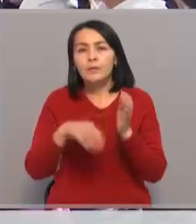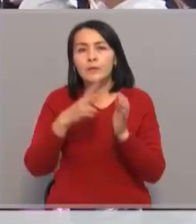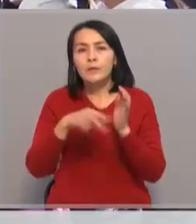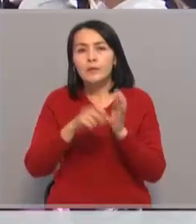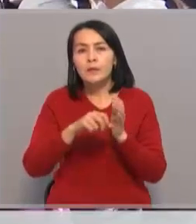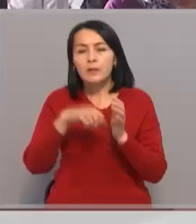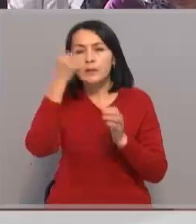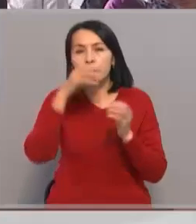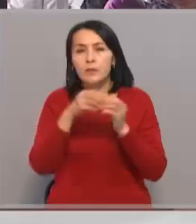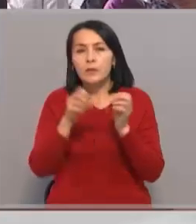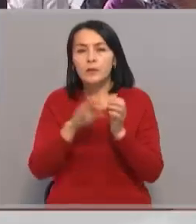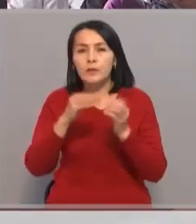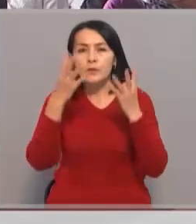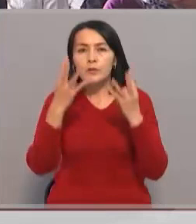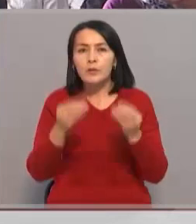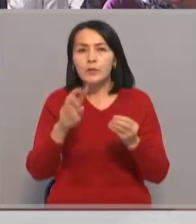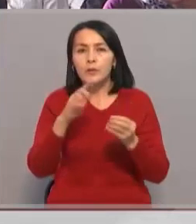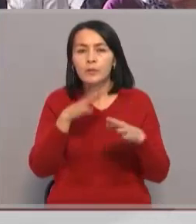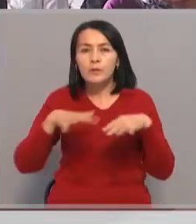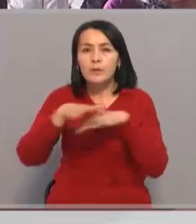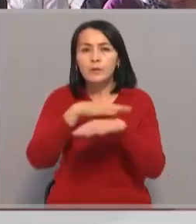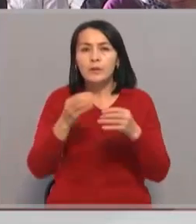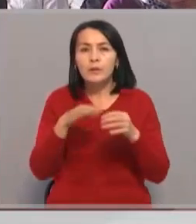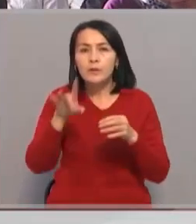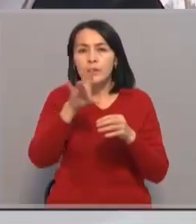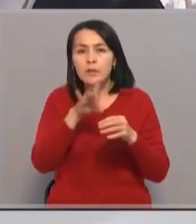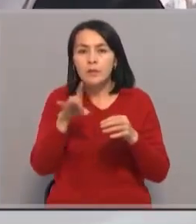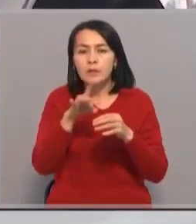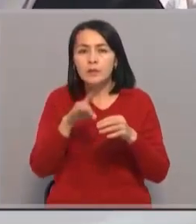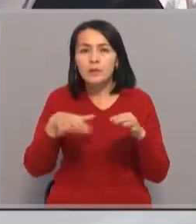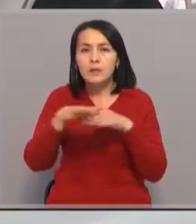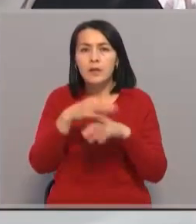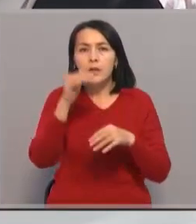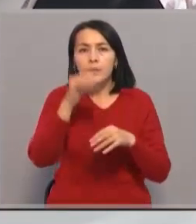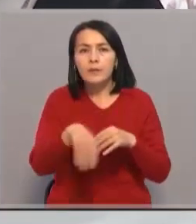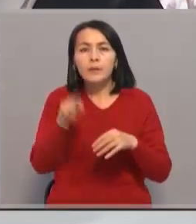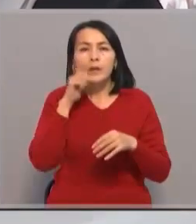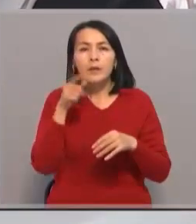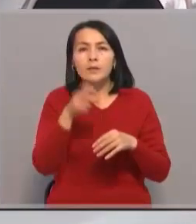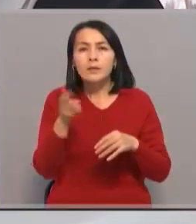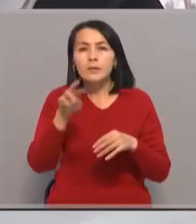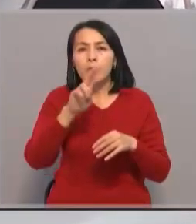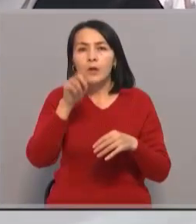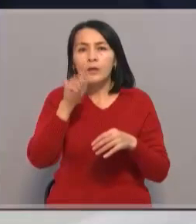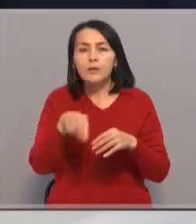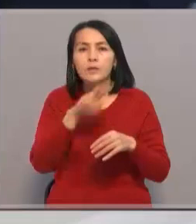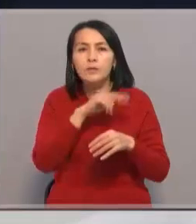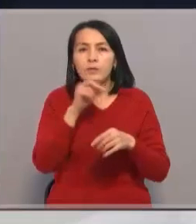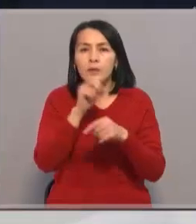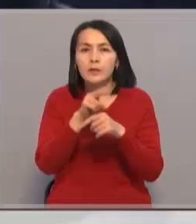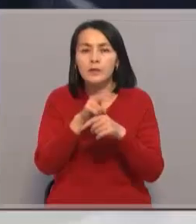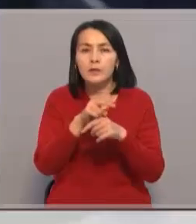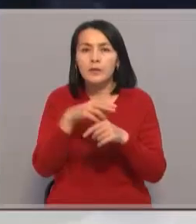1986 жылдың 16 желтоқсанында Брежнев алаңында қазіргі республика жиналған мыңдаған жас Дінмұхамед Қонаевтың қызметтен